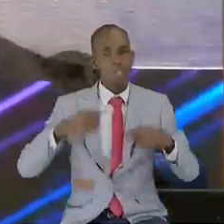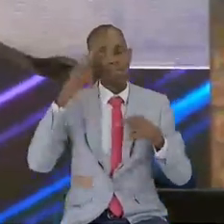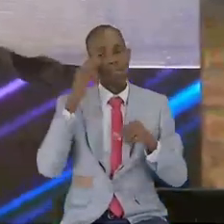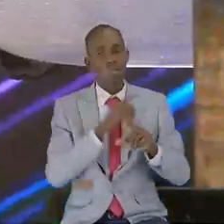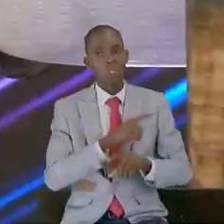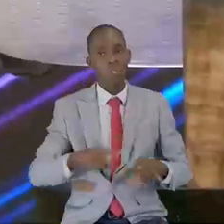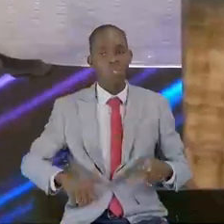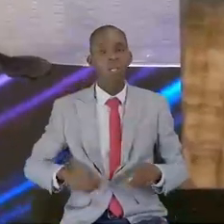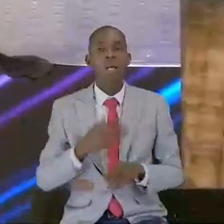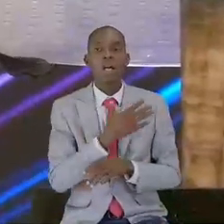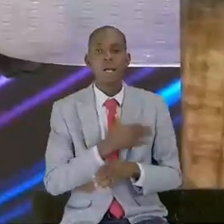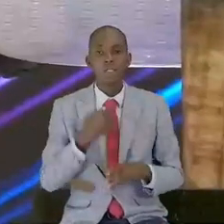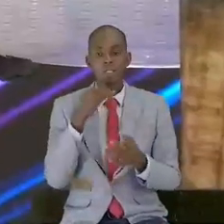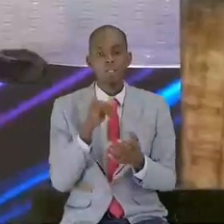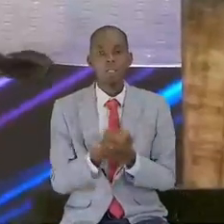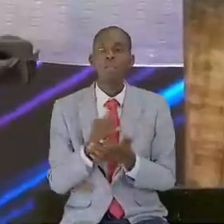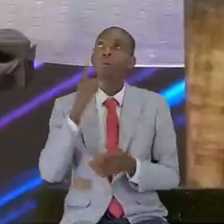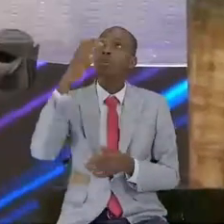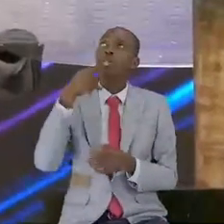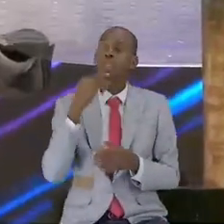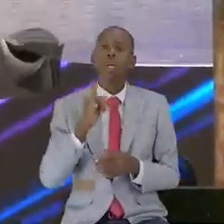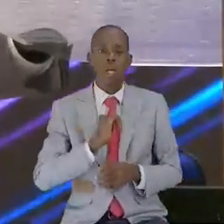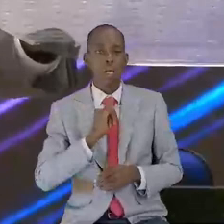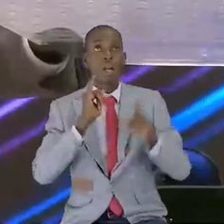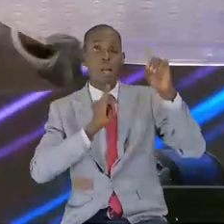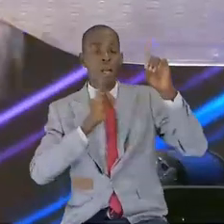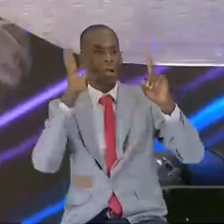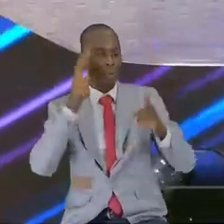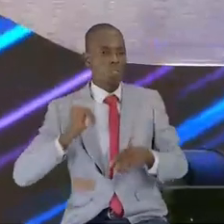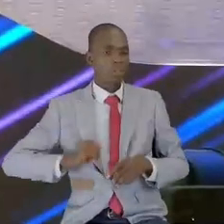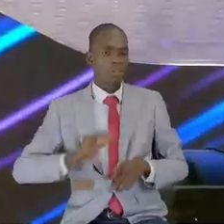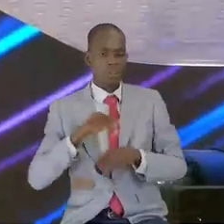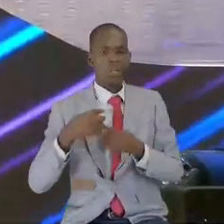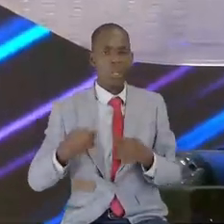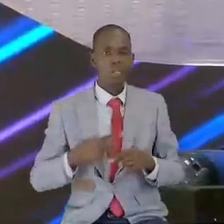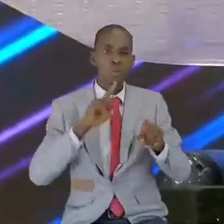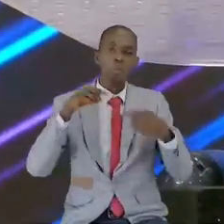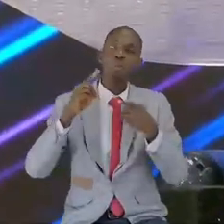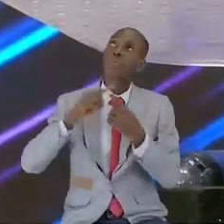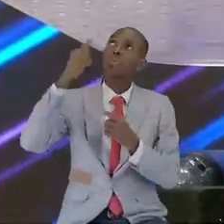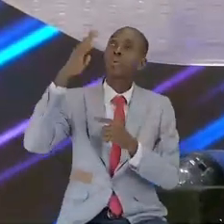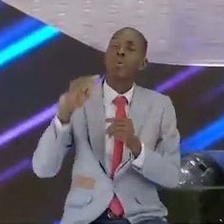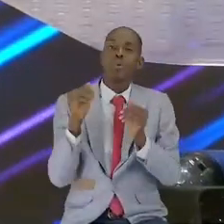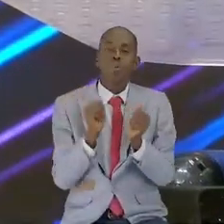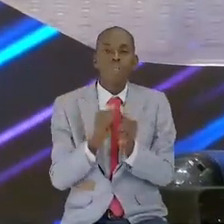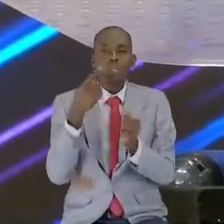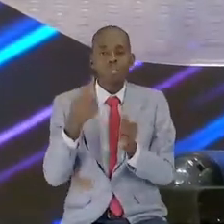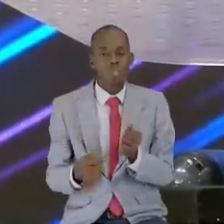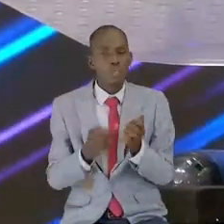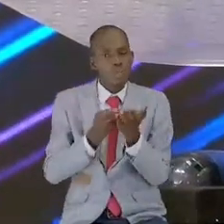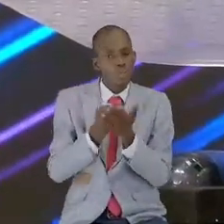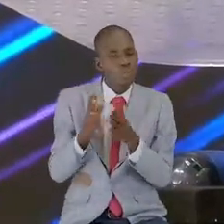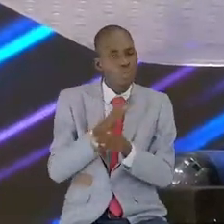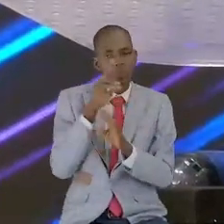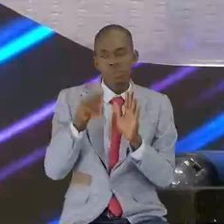Et il appelle. Il dit, je veux circoncis ton cœur. Et tu vas à Dieu avec une intention délibérée,